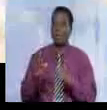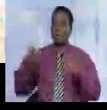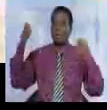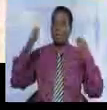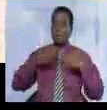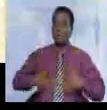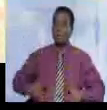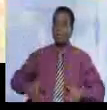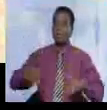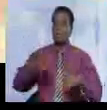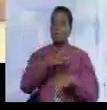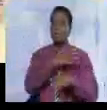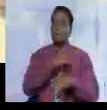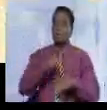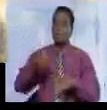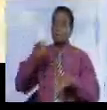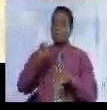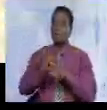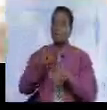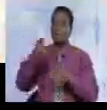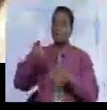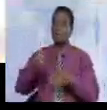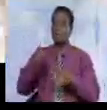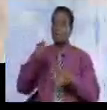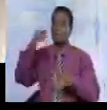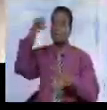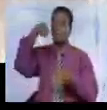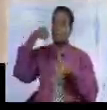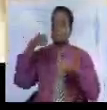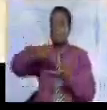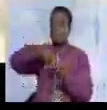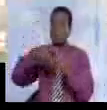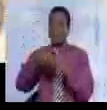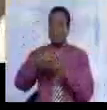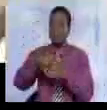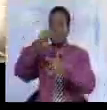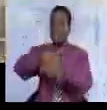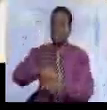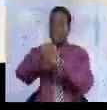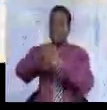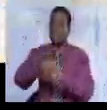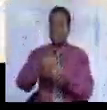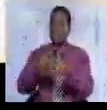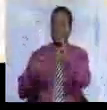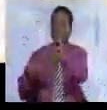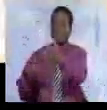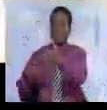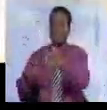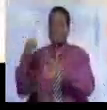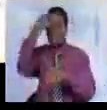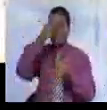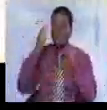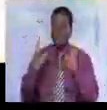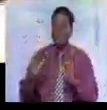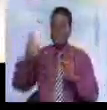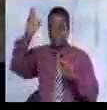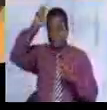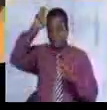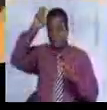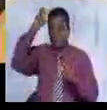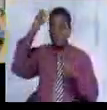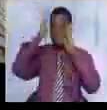Purification et exorcisation faites par les Komiens, danseuses traditionnelles du Centre de recherche et d'études de spiritualité africaine pour bénir la